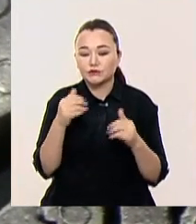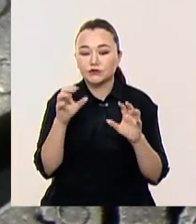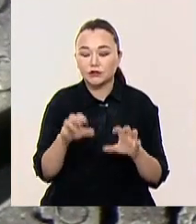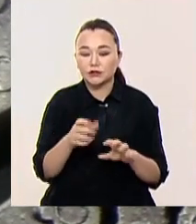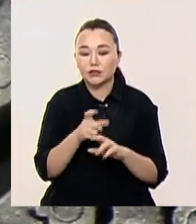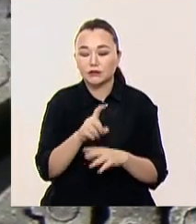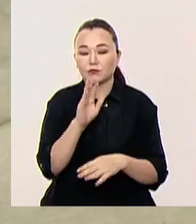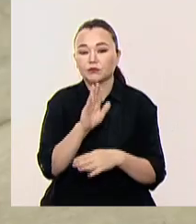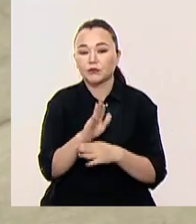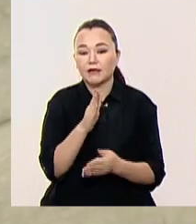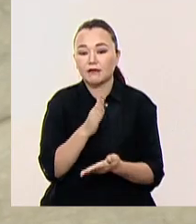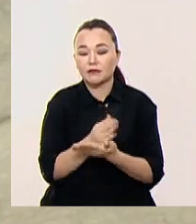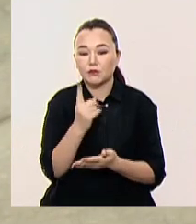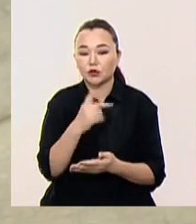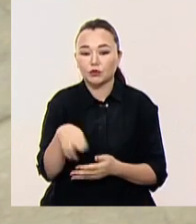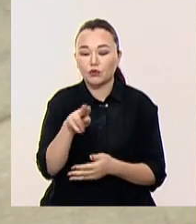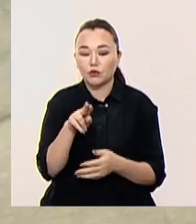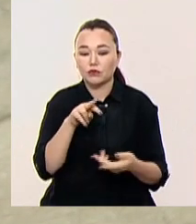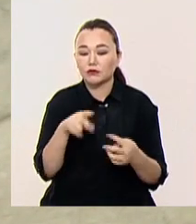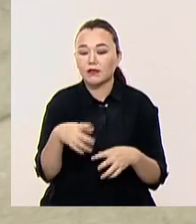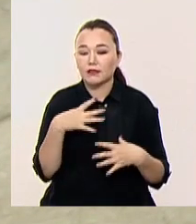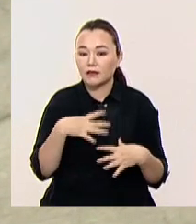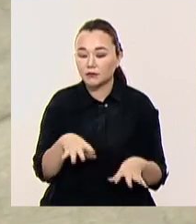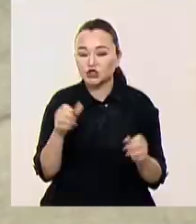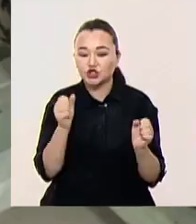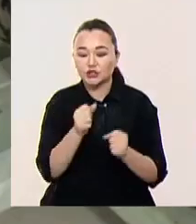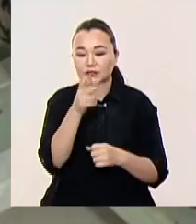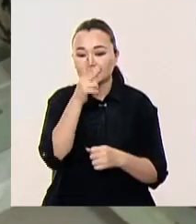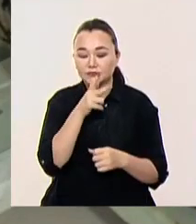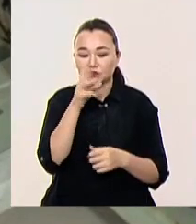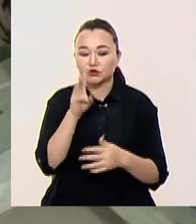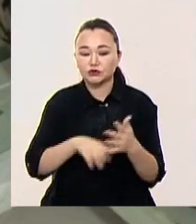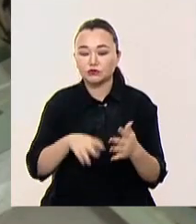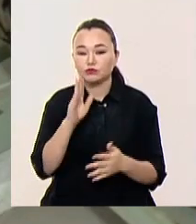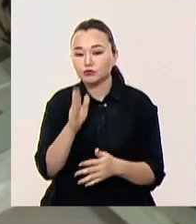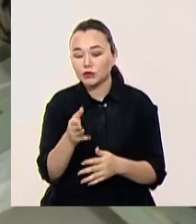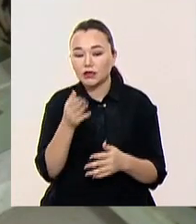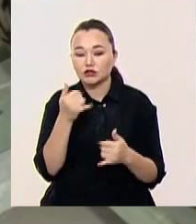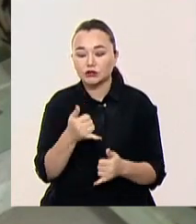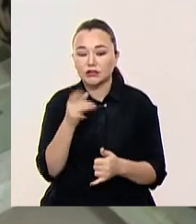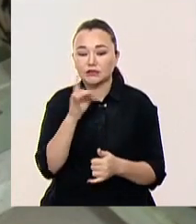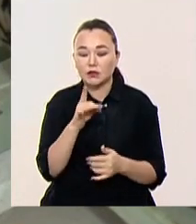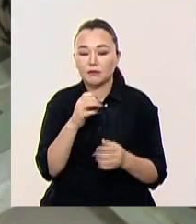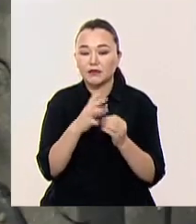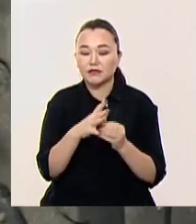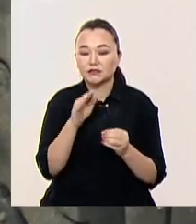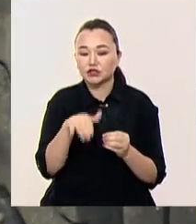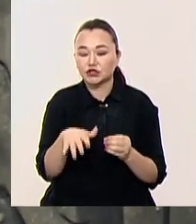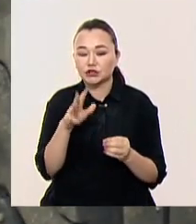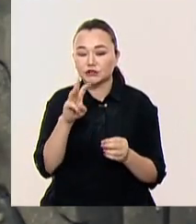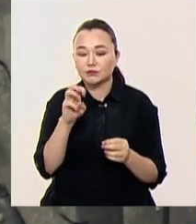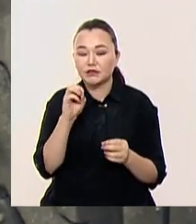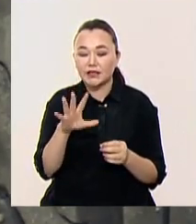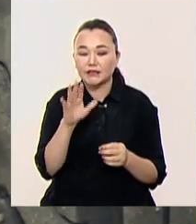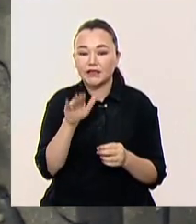осының нұсқайды. 1-ші желтоқсаннан дөңгелегін ауыстырмағандарға қыстың үш айында айыппұл қаралған. Биыл оның көлемі 15315 теңге.